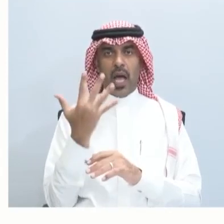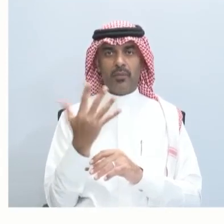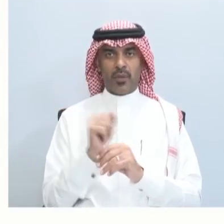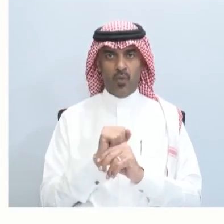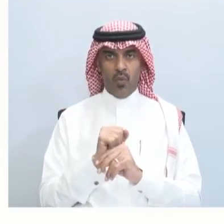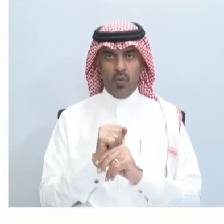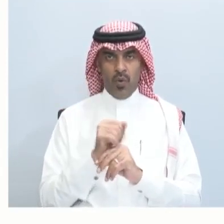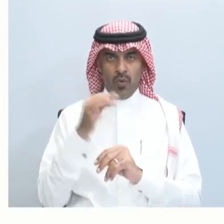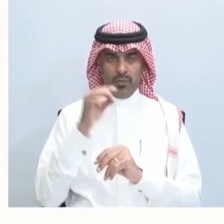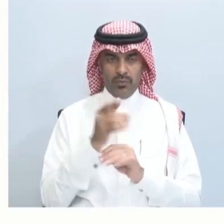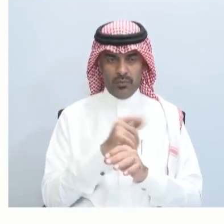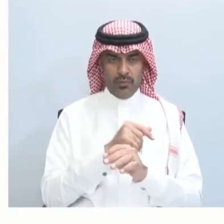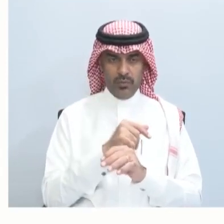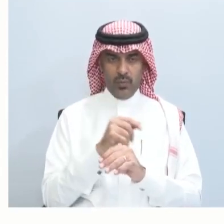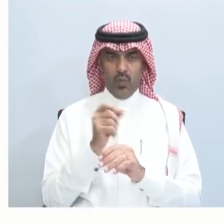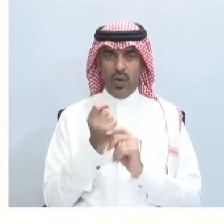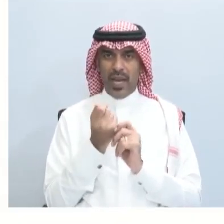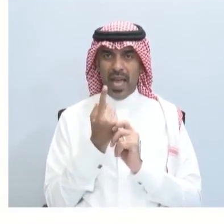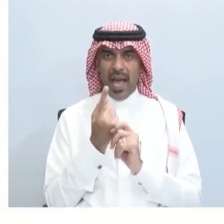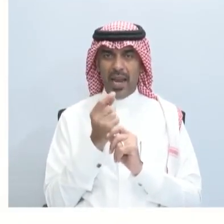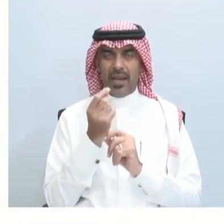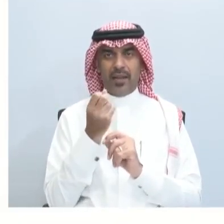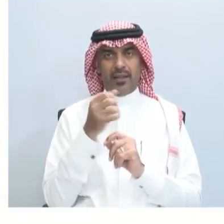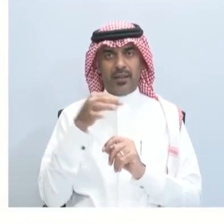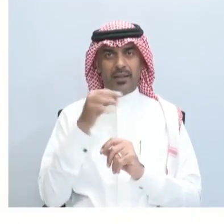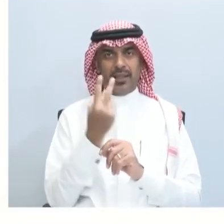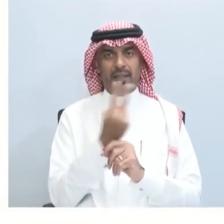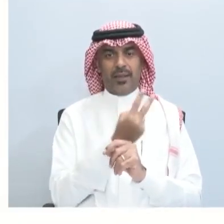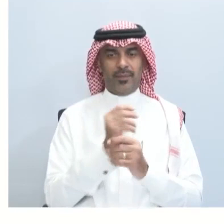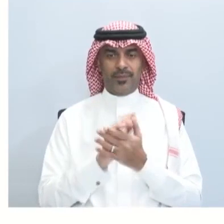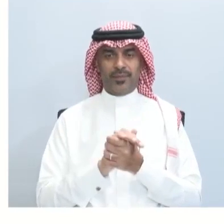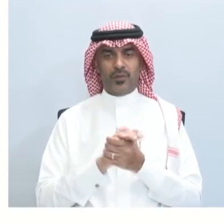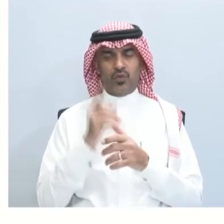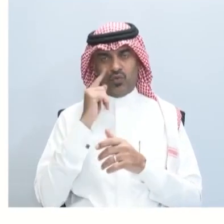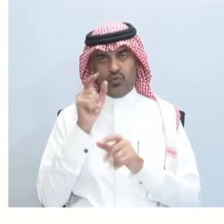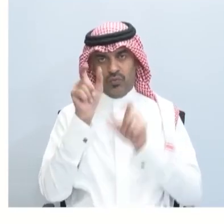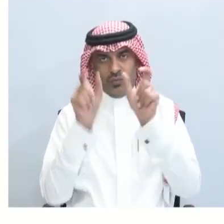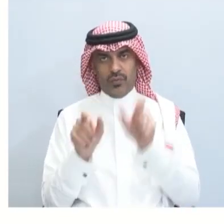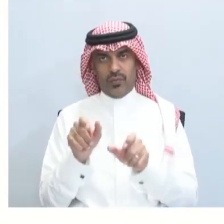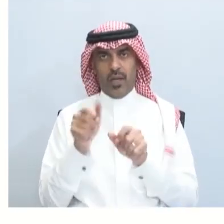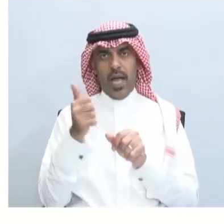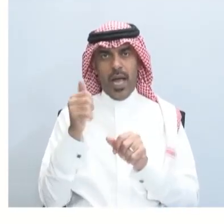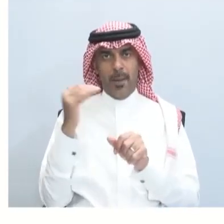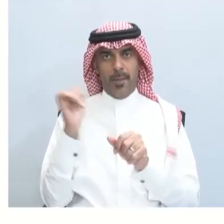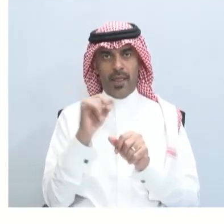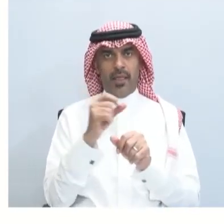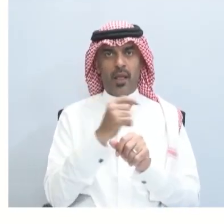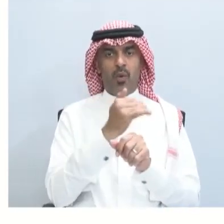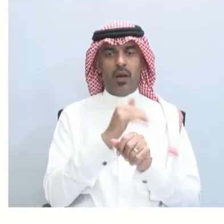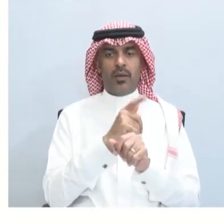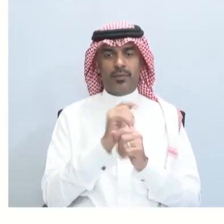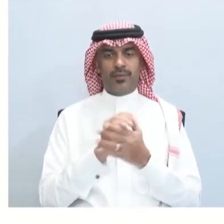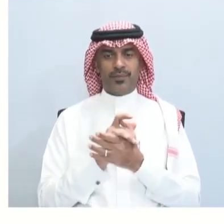قطعتان اذا سوف نكتب متباينه لدينا احمد وخالد احمد